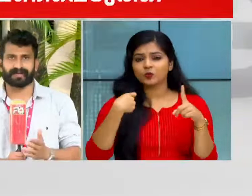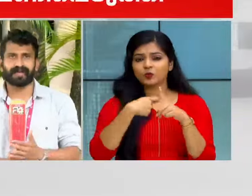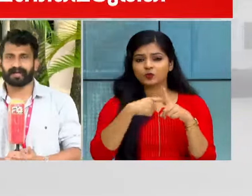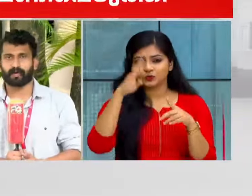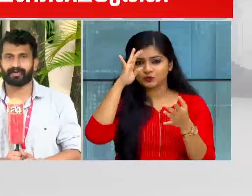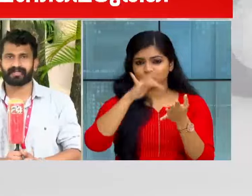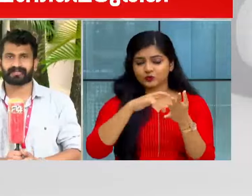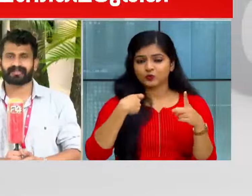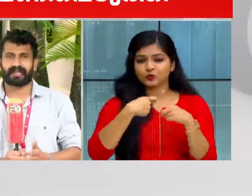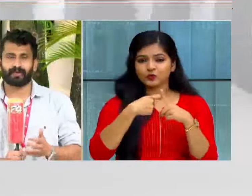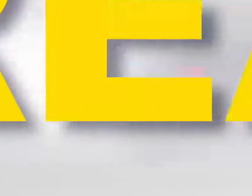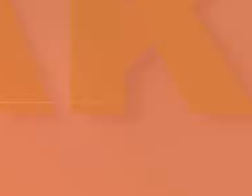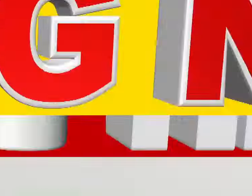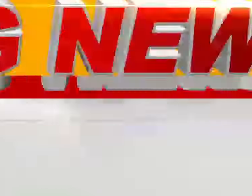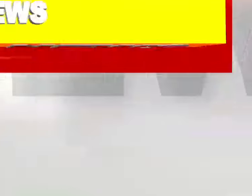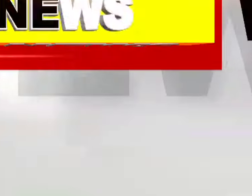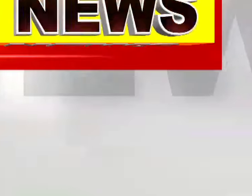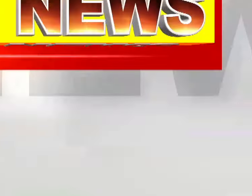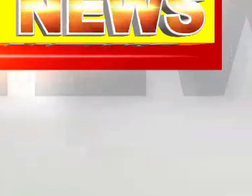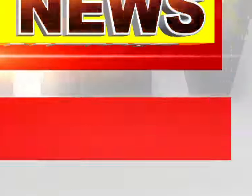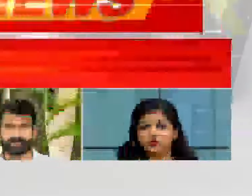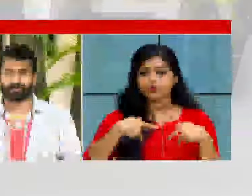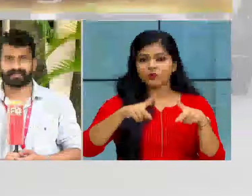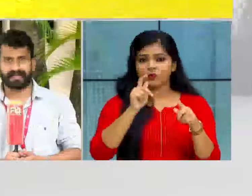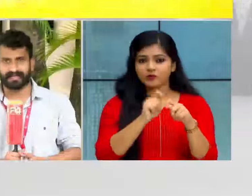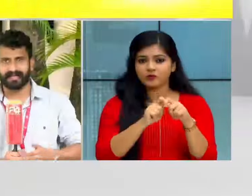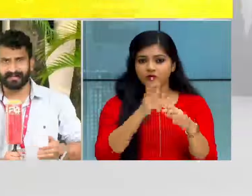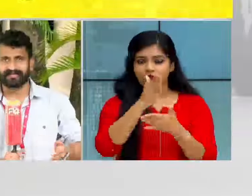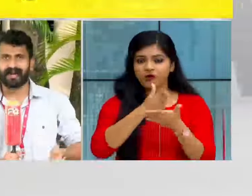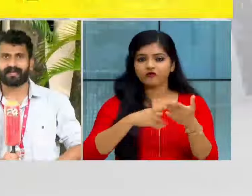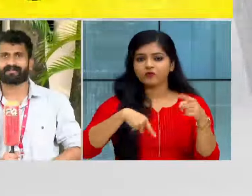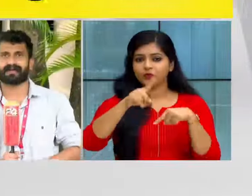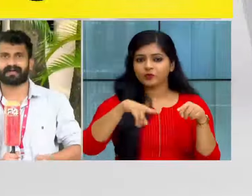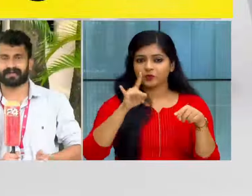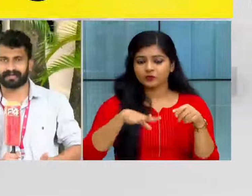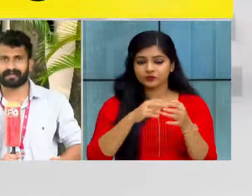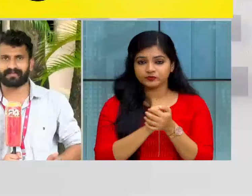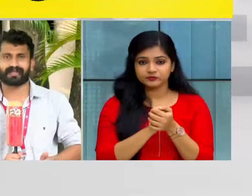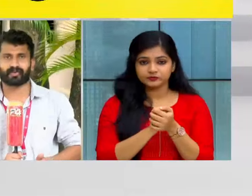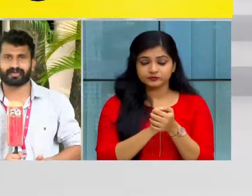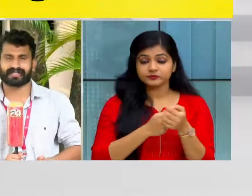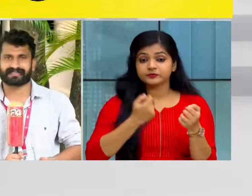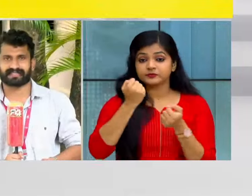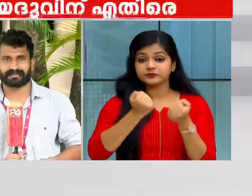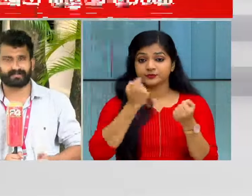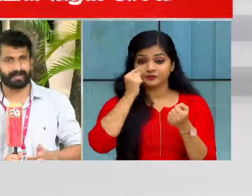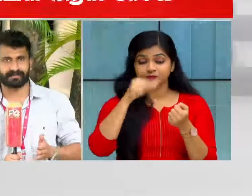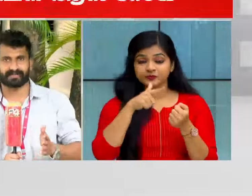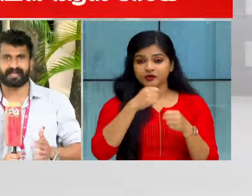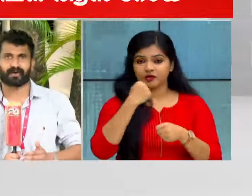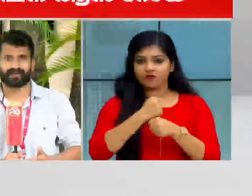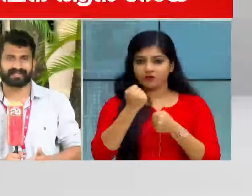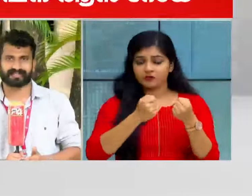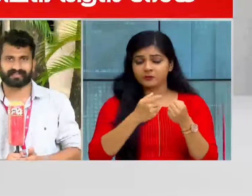അപ്പോൾ അവിടെ റോഡ് പണി നടക്കുന്നതിനാൽ ഒരു വഴി മാത്രമേ വാഹനങ്ങൾ പോകുന്നുണ്ടായിരുന്നുള്ളൂ അതിനിടയിൽ ഈ വാഹനം ഈ ഡ്രൈവർ യദു ഓടിച്ച കെഎസ്ആർടിസി ബസ് പല